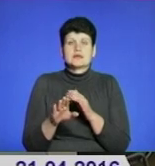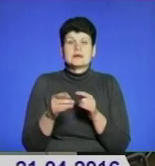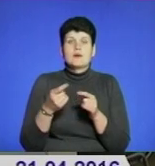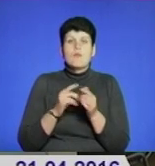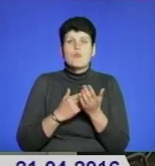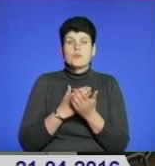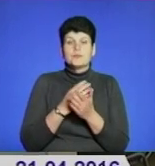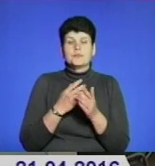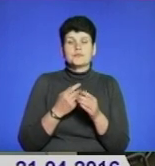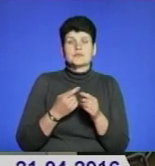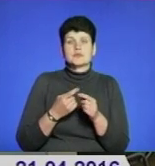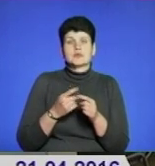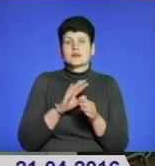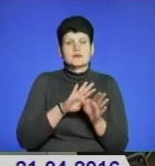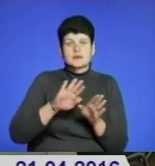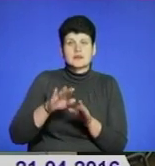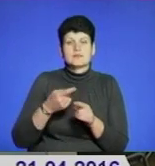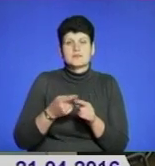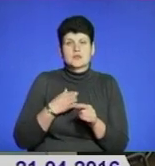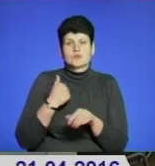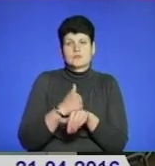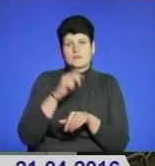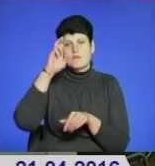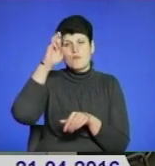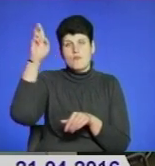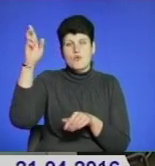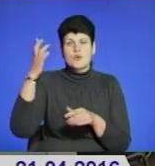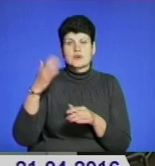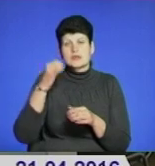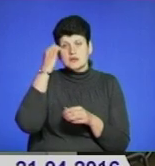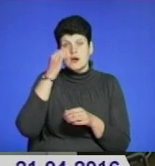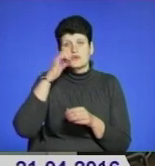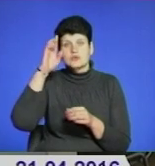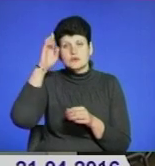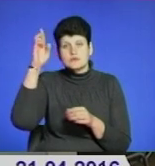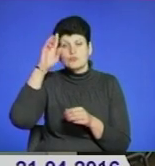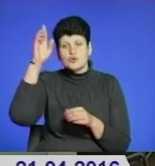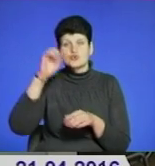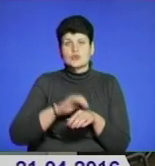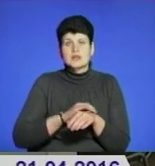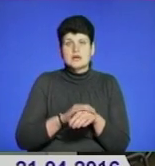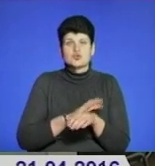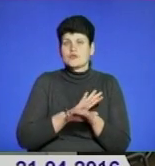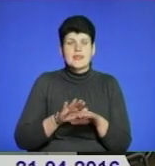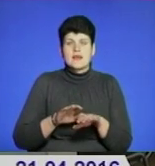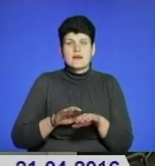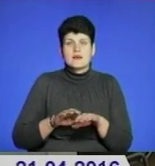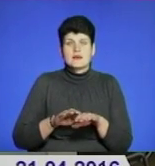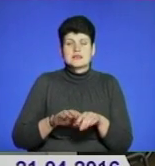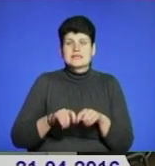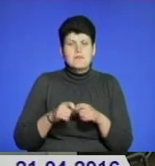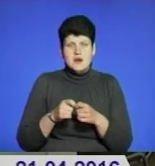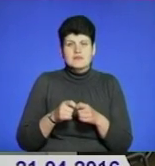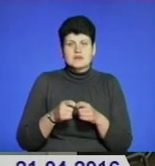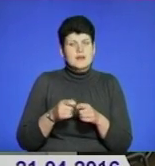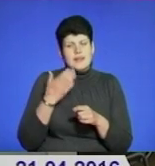Бог, і я того тримався. Дякувати Богу з Божої ласки того, що не зламався. То легко